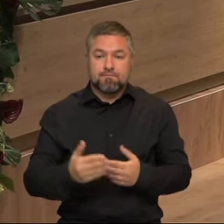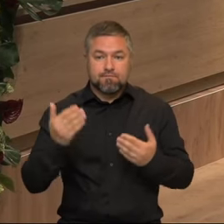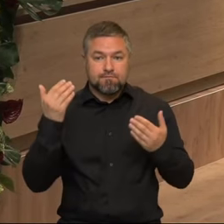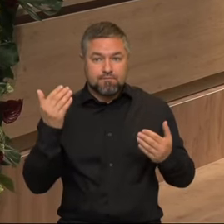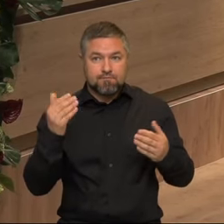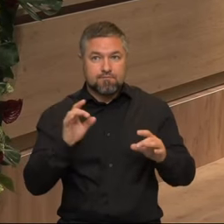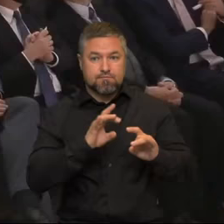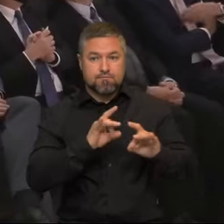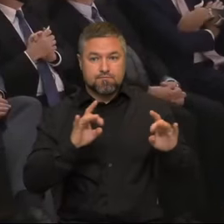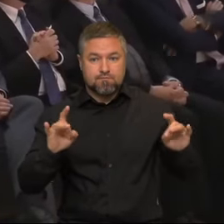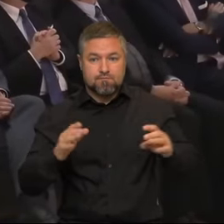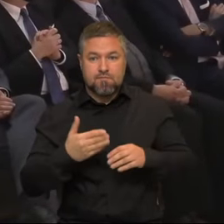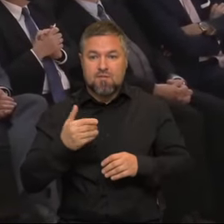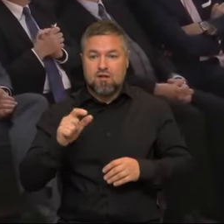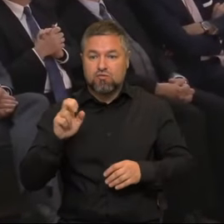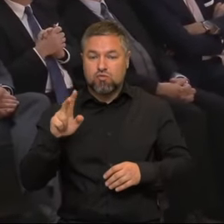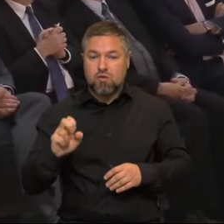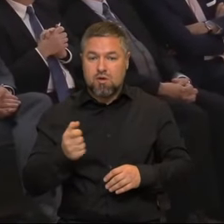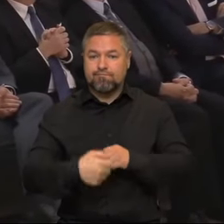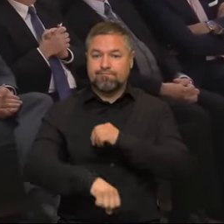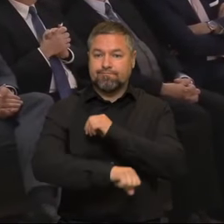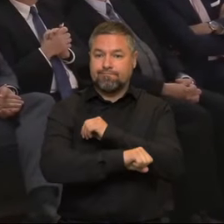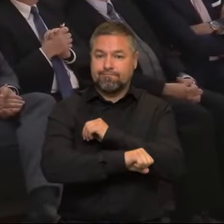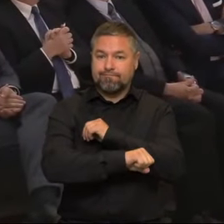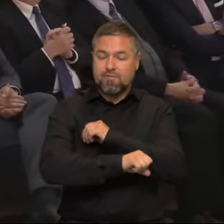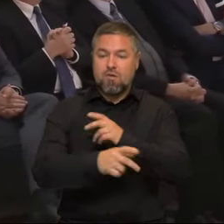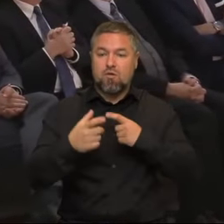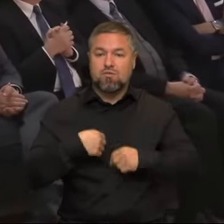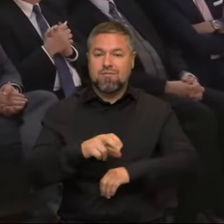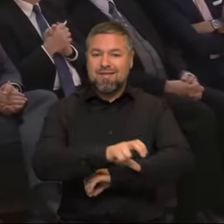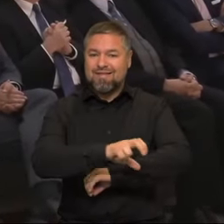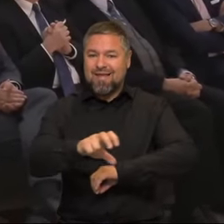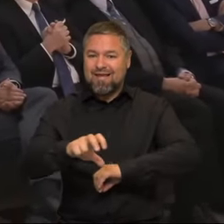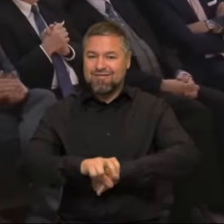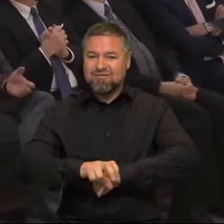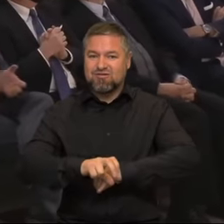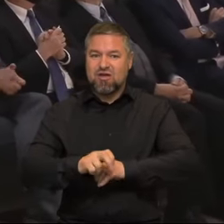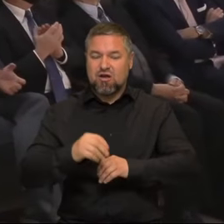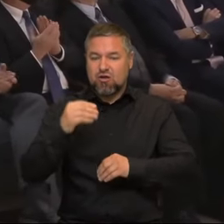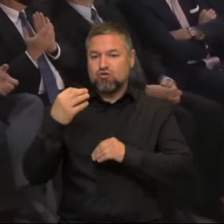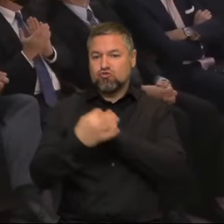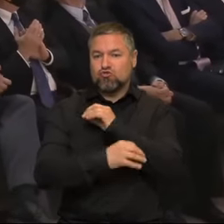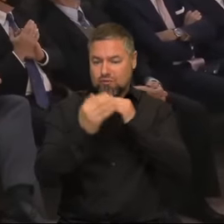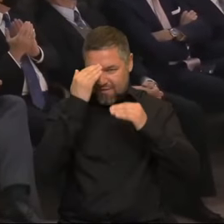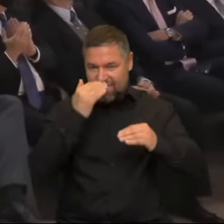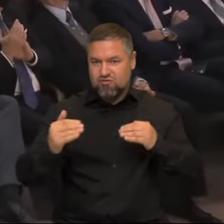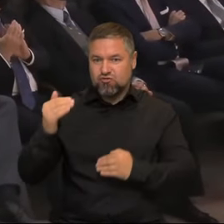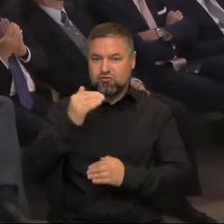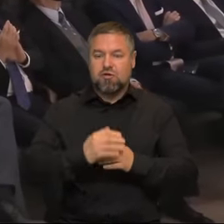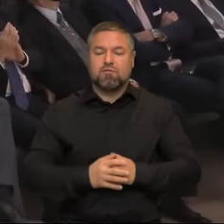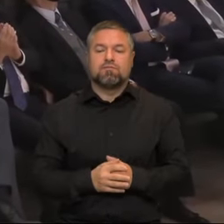Witam pana profesora Bogdana Macuko, przewodniczącego Komisji Akredytacyjnej Uczelni Technicznych.